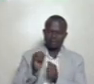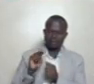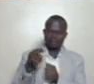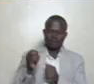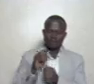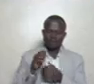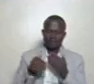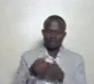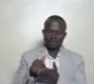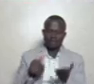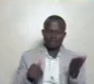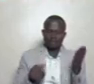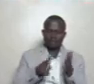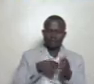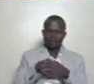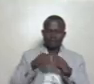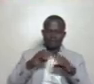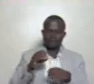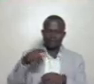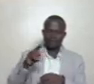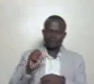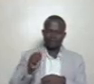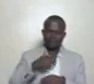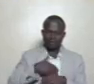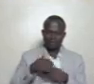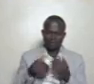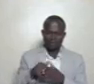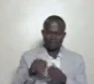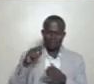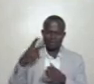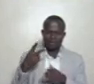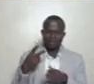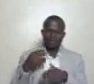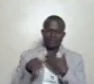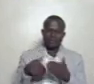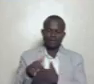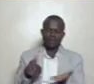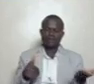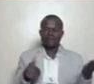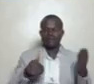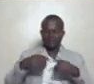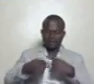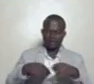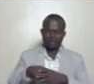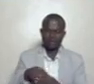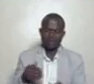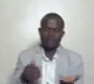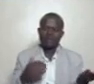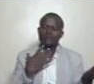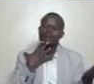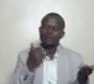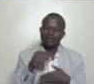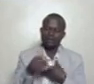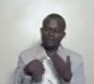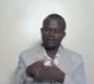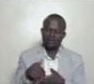ikaba yatsinzwe n'ikipe muri Denmark amaseti abiri ku busa iyi mikino iraza gukomeza kuri uyu wa gatanu aho